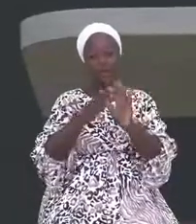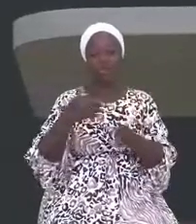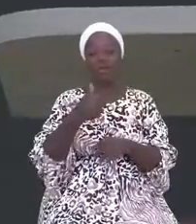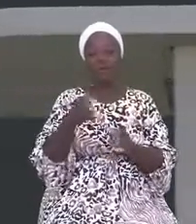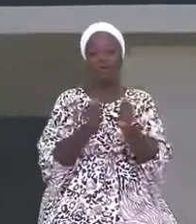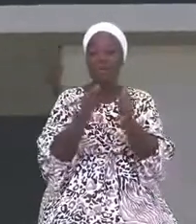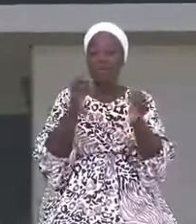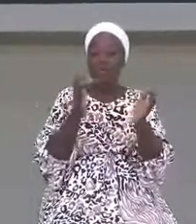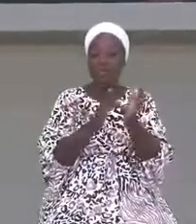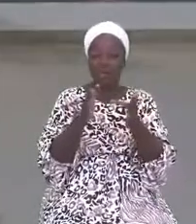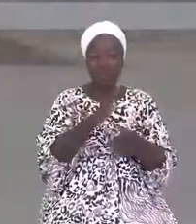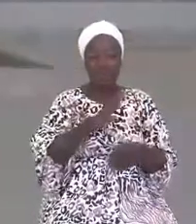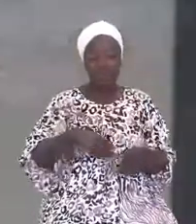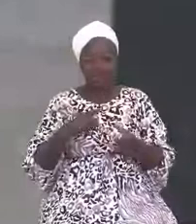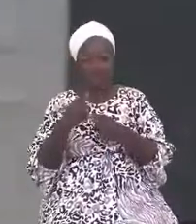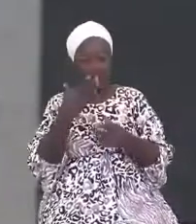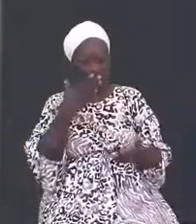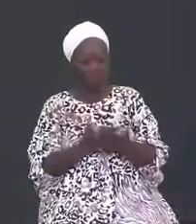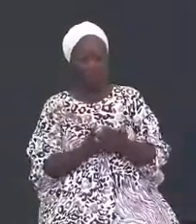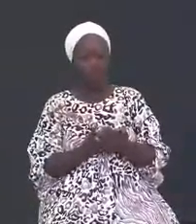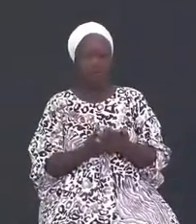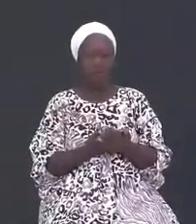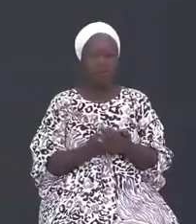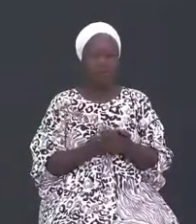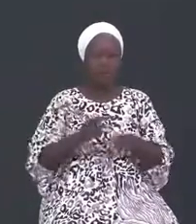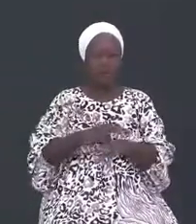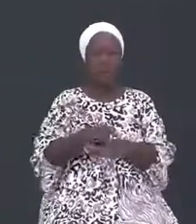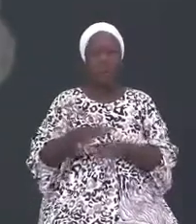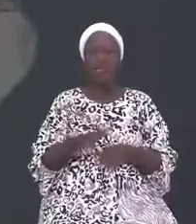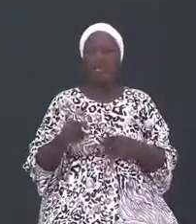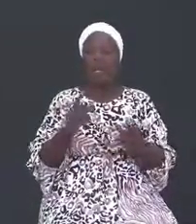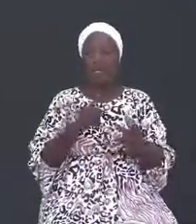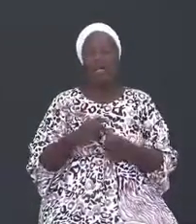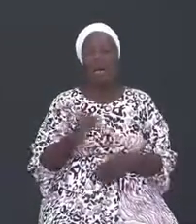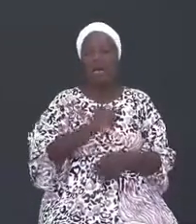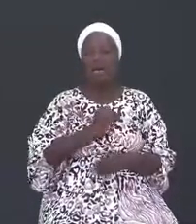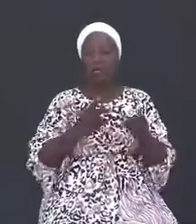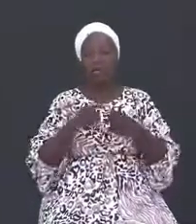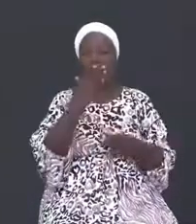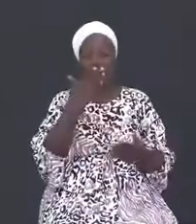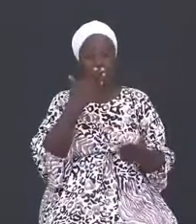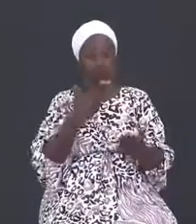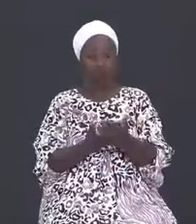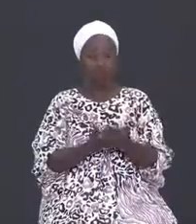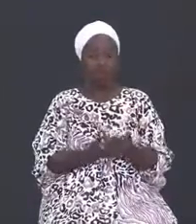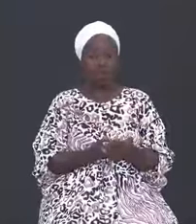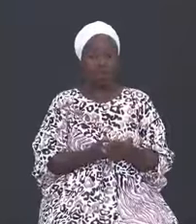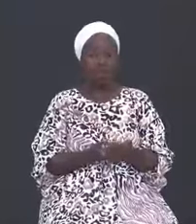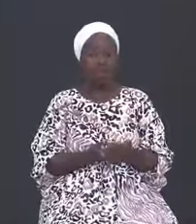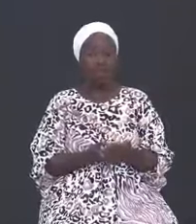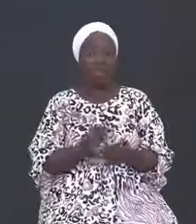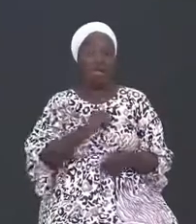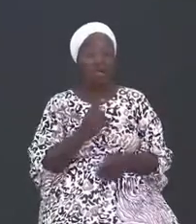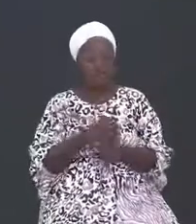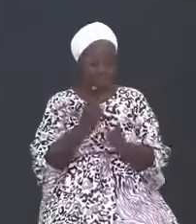aider mon maître je vais être bon et il